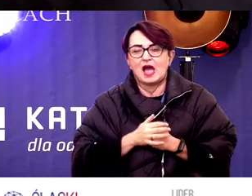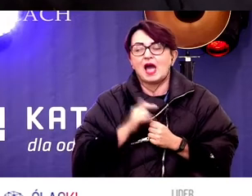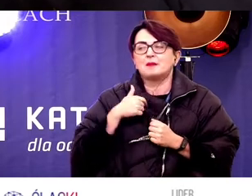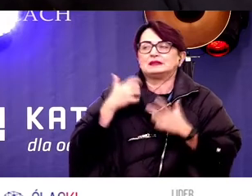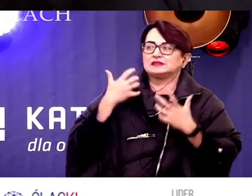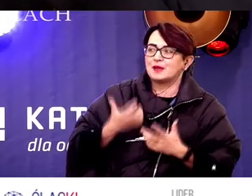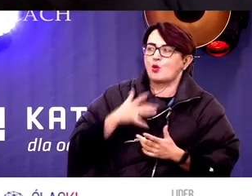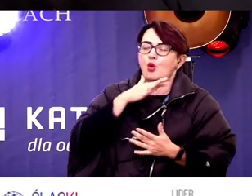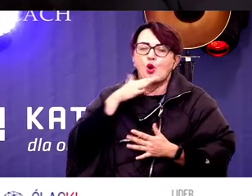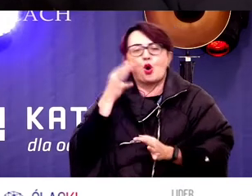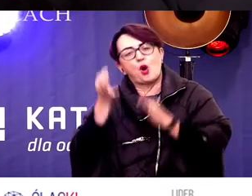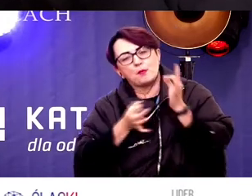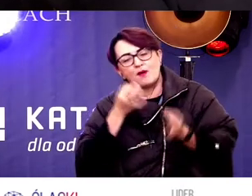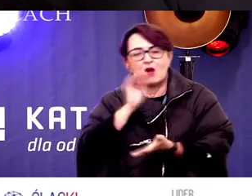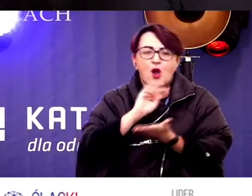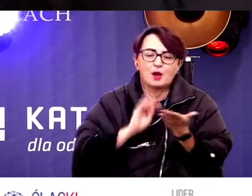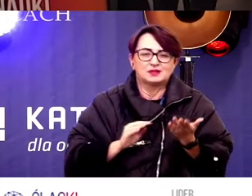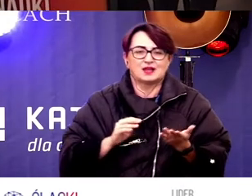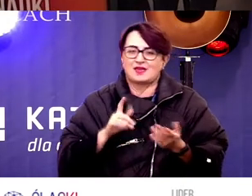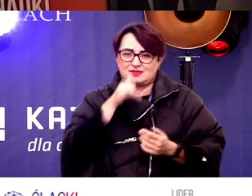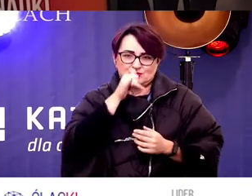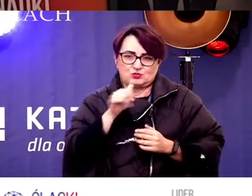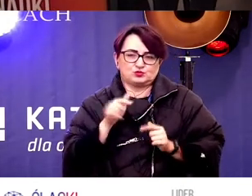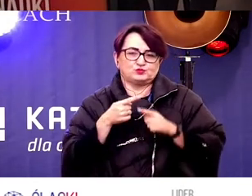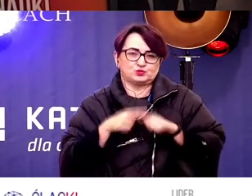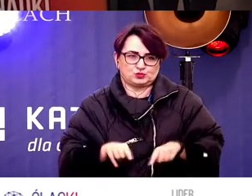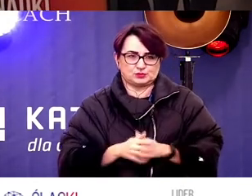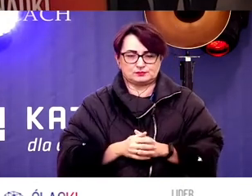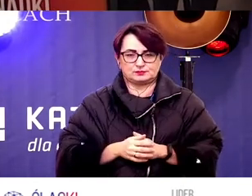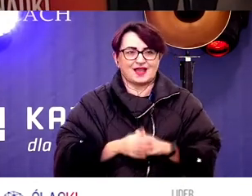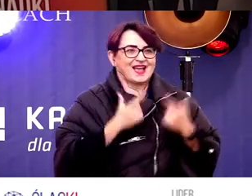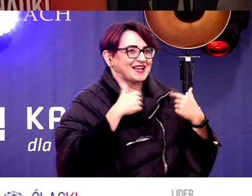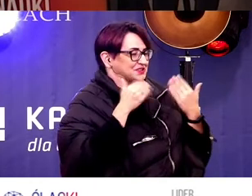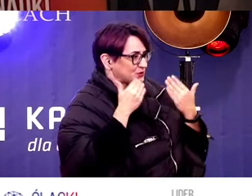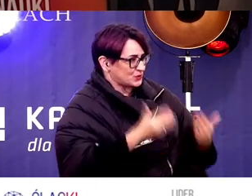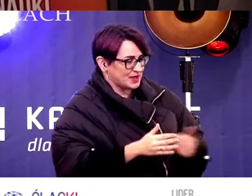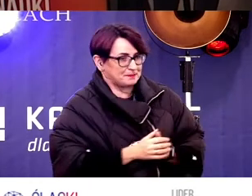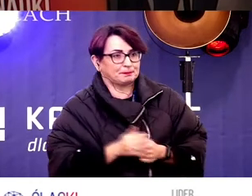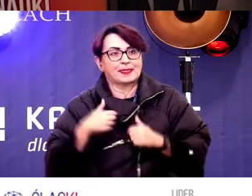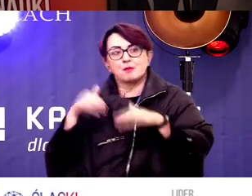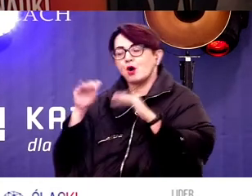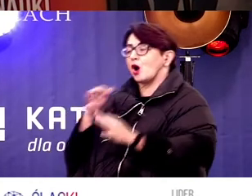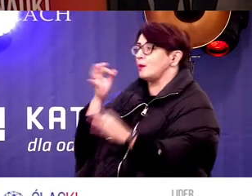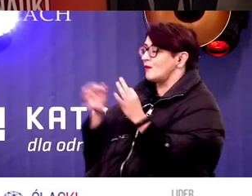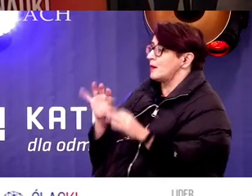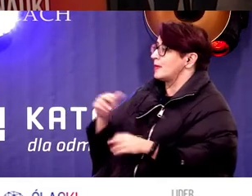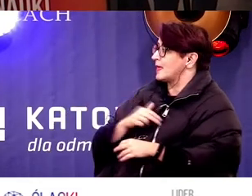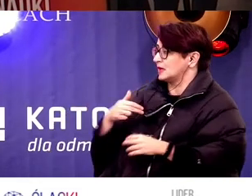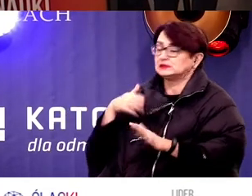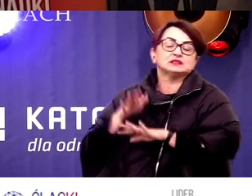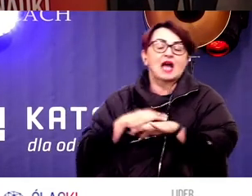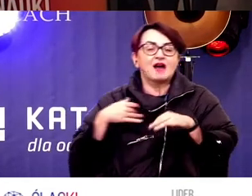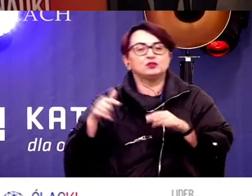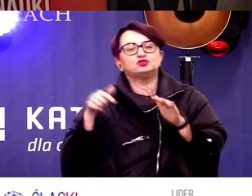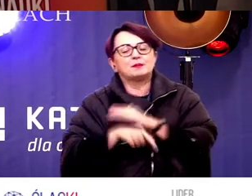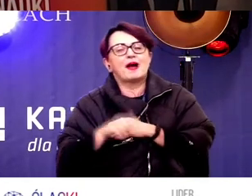to bardziej kolorowo opisać, ale nie możemy. Dziękuję bardzo. Bym powiedział tak, że w naszym zawodzie